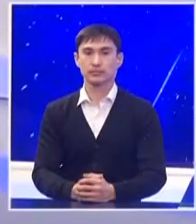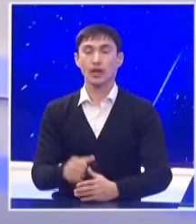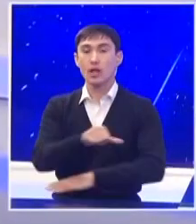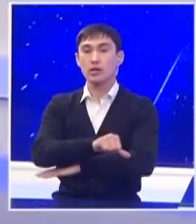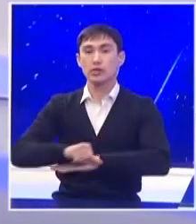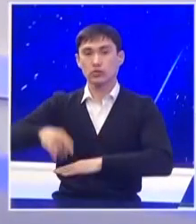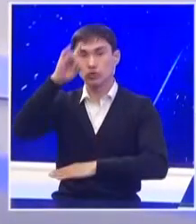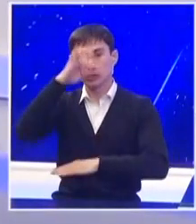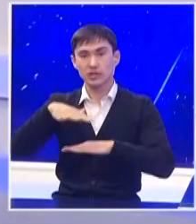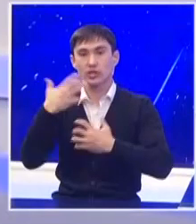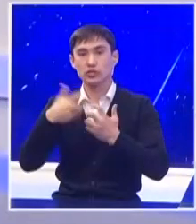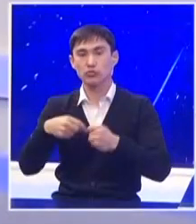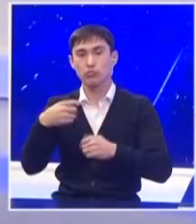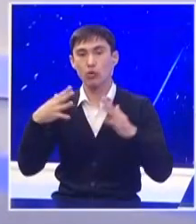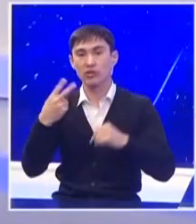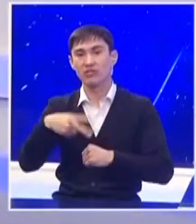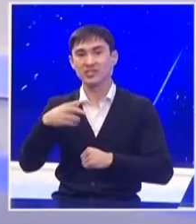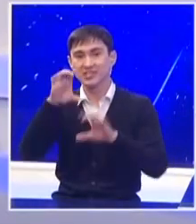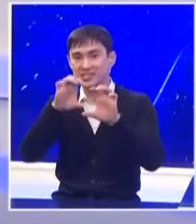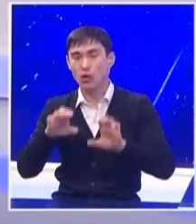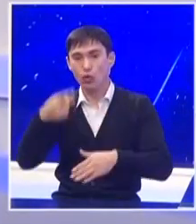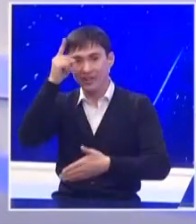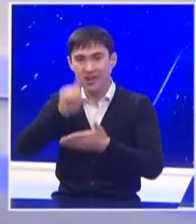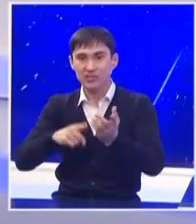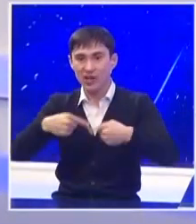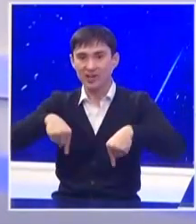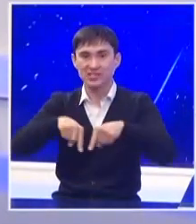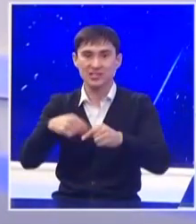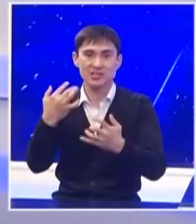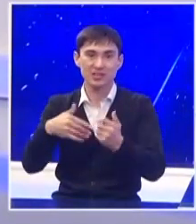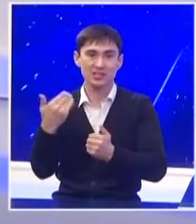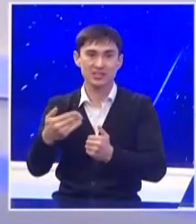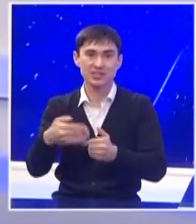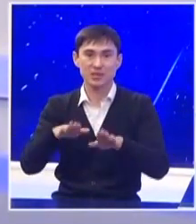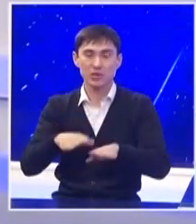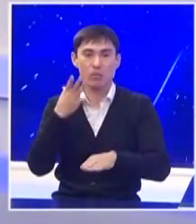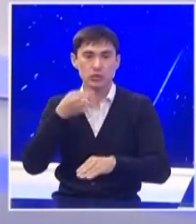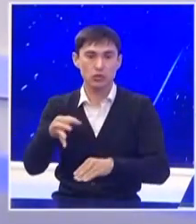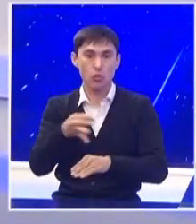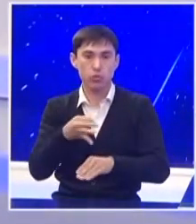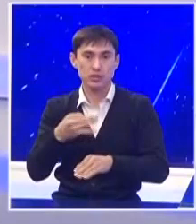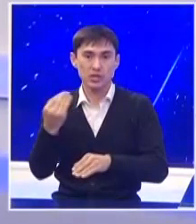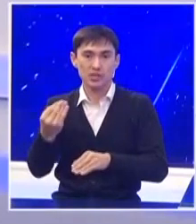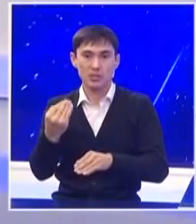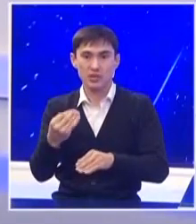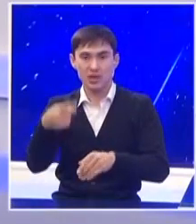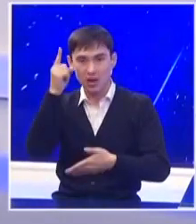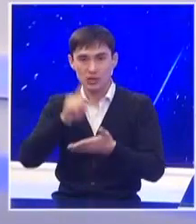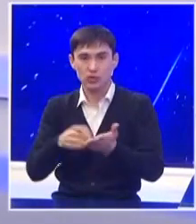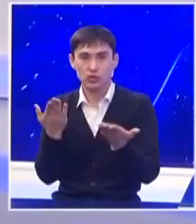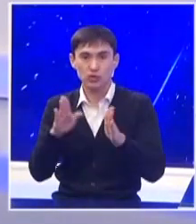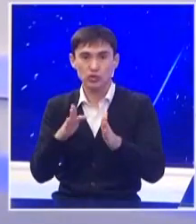На территории страны насчитывается более 20 незаконных религиозных организаций. Несколько из них расположены в Алматинской области. Тем не